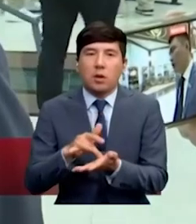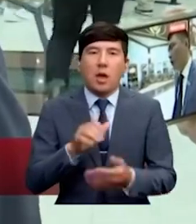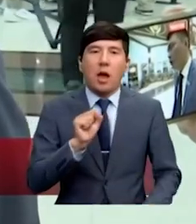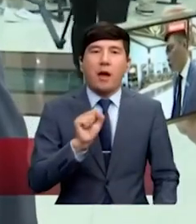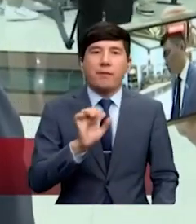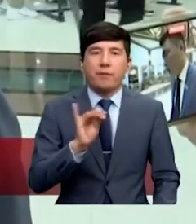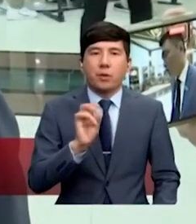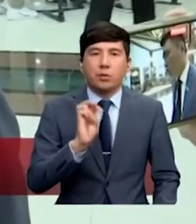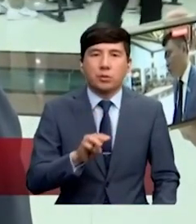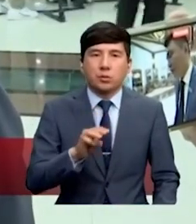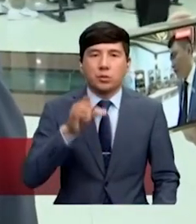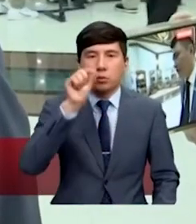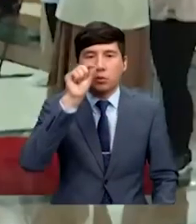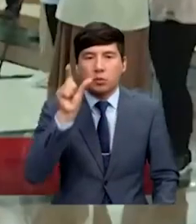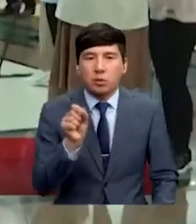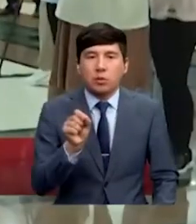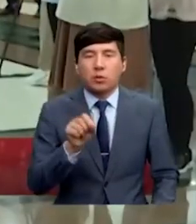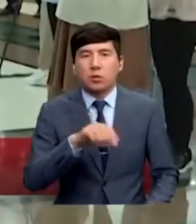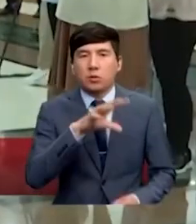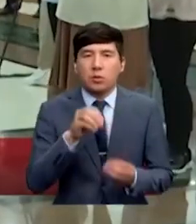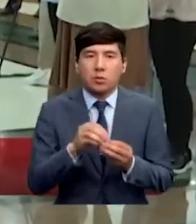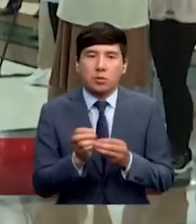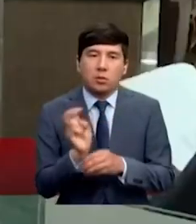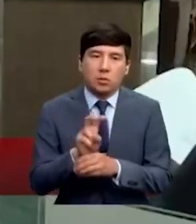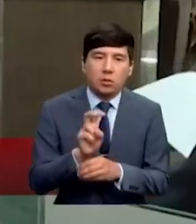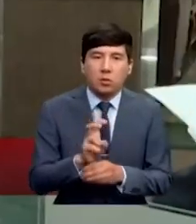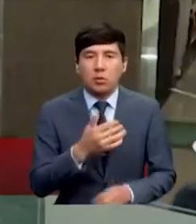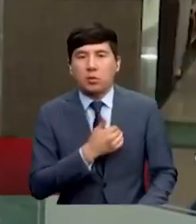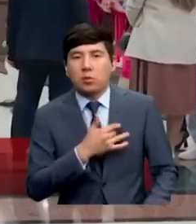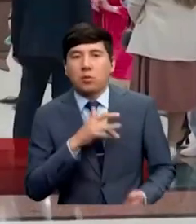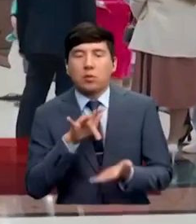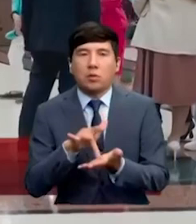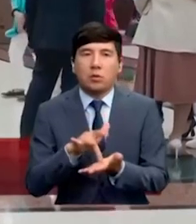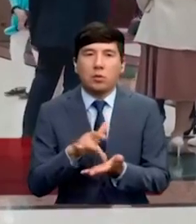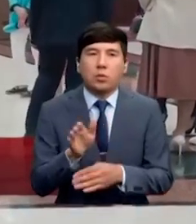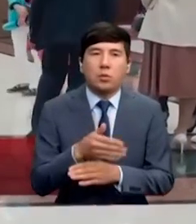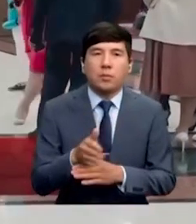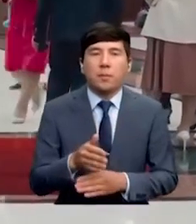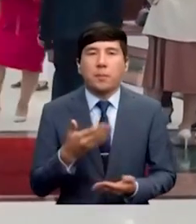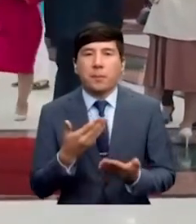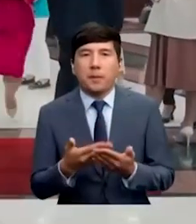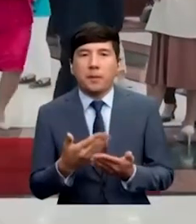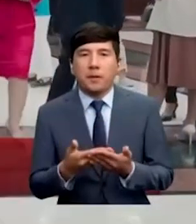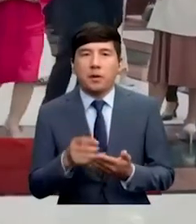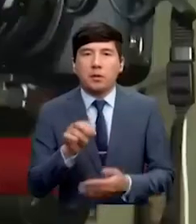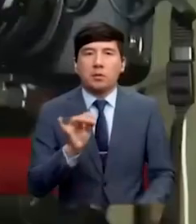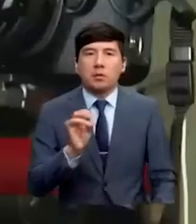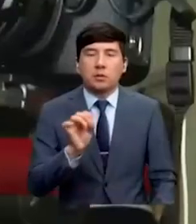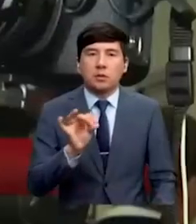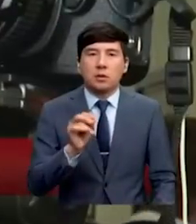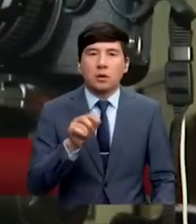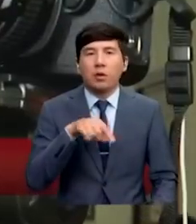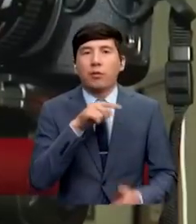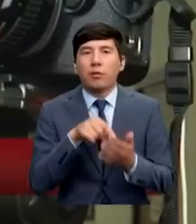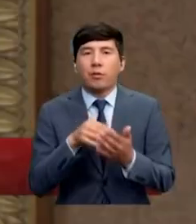бұйырса Түркияға бару жоспарда бар. Азат Перуашев пен Асхат Аймағамбетов мемлекеттік қызметте жүріп ысылғандар журналистерге қалай жауап